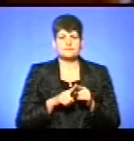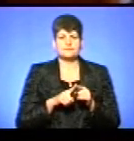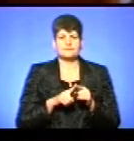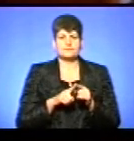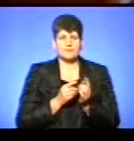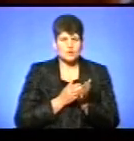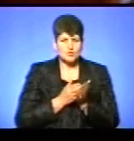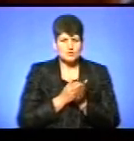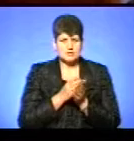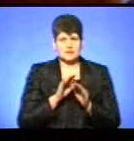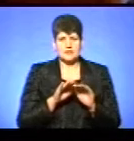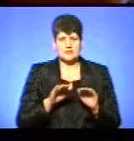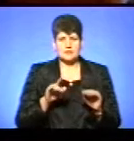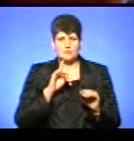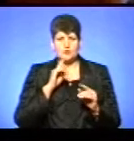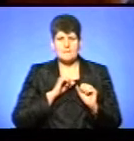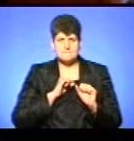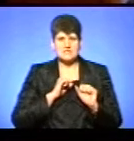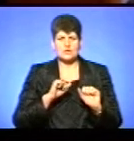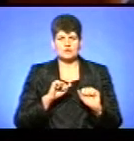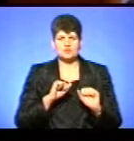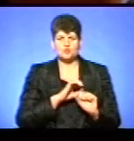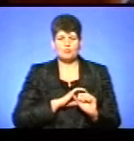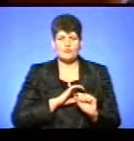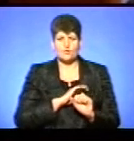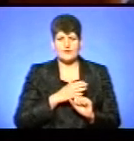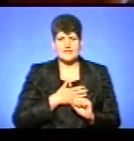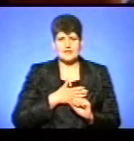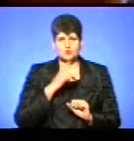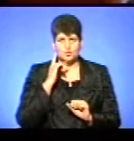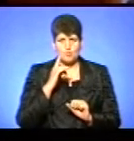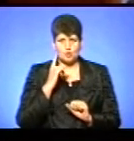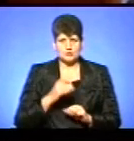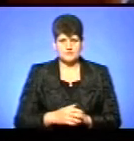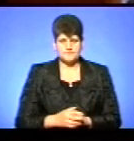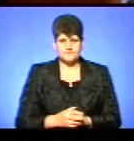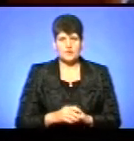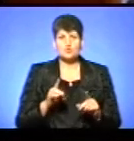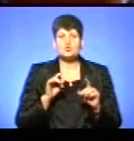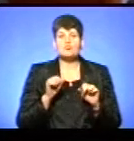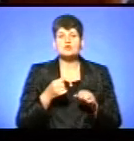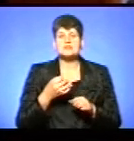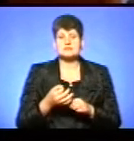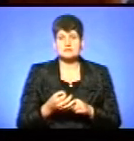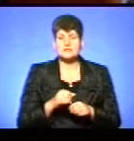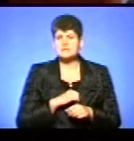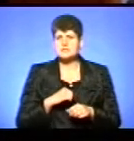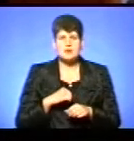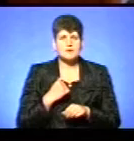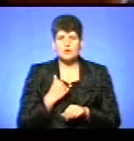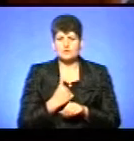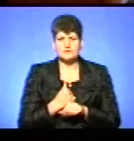дітей нашої молоді на патріотизм і патріотичне виховання нашої молоді. Ну, що можна сказати? Саме основне,